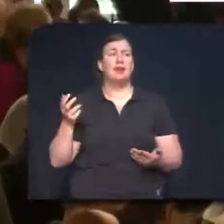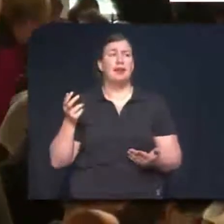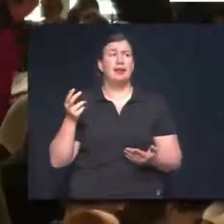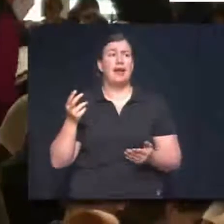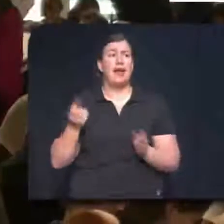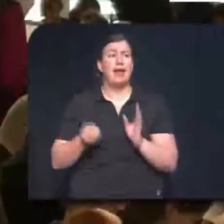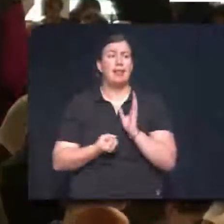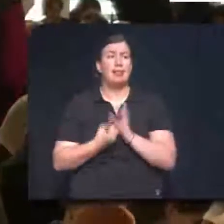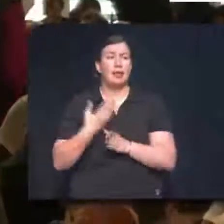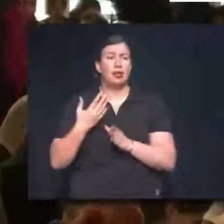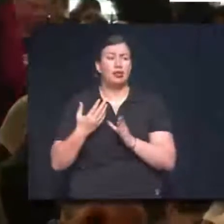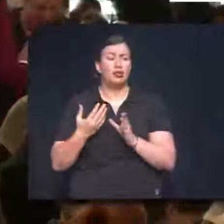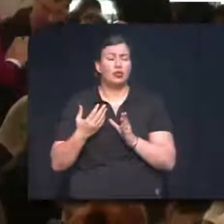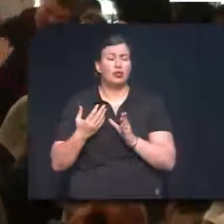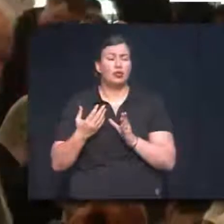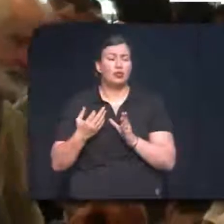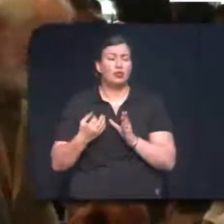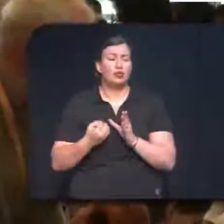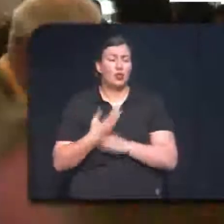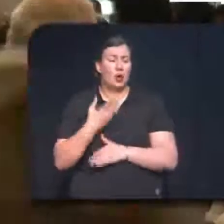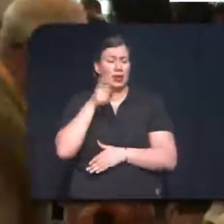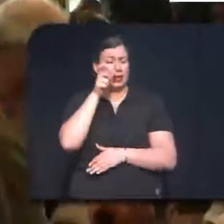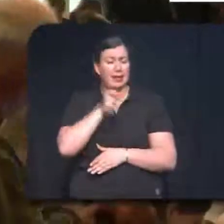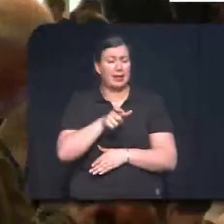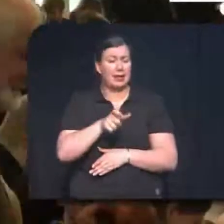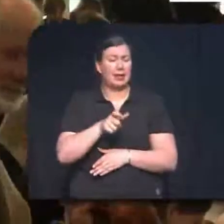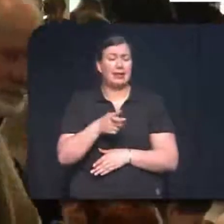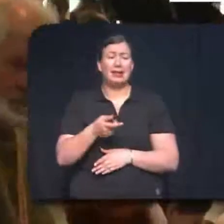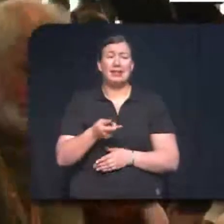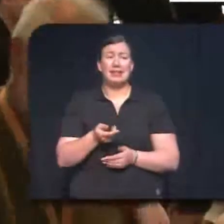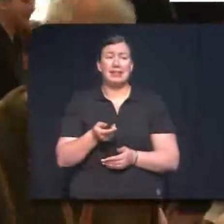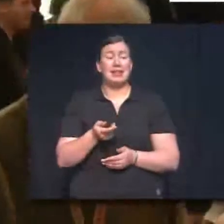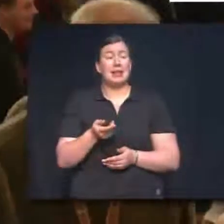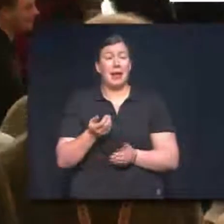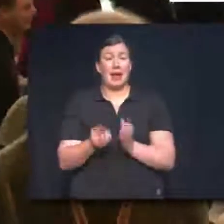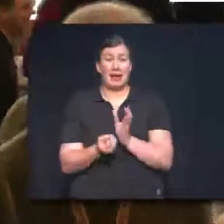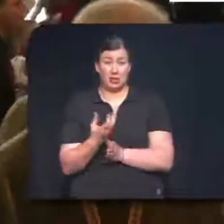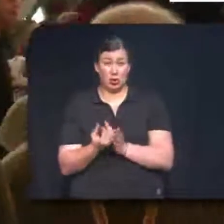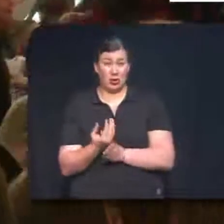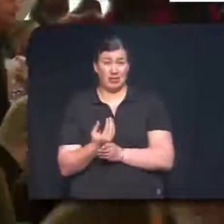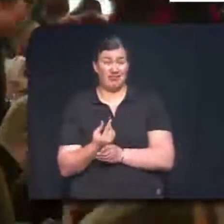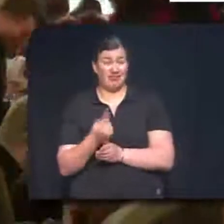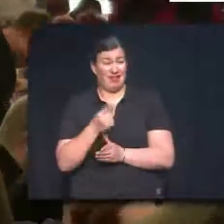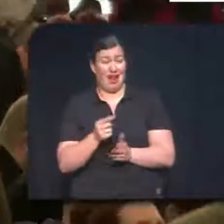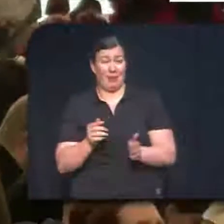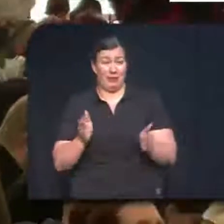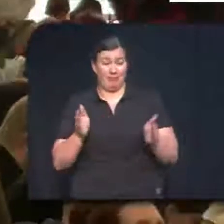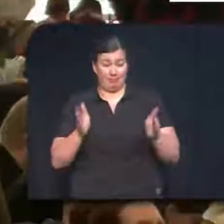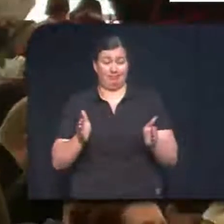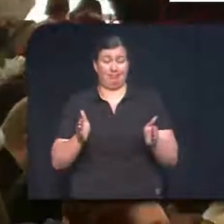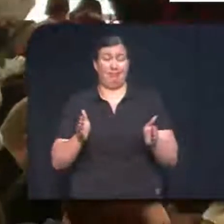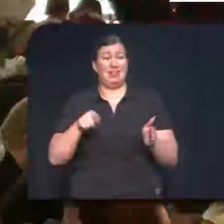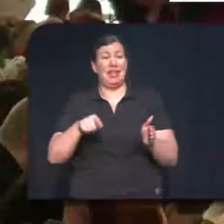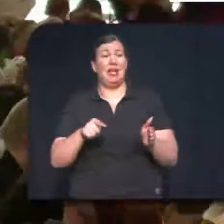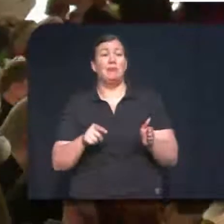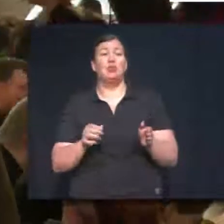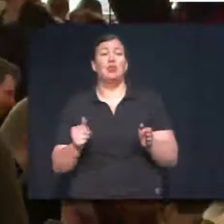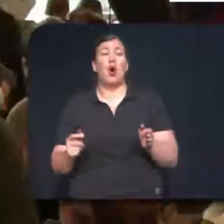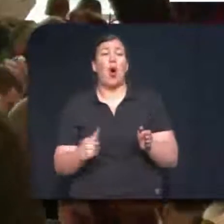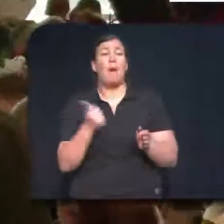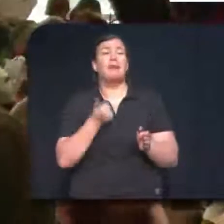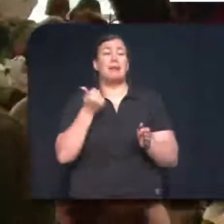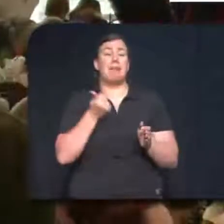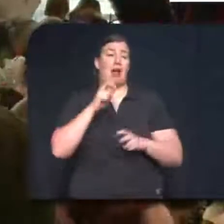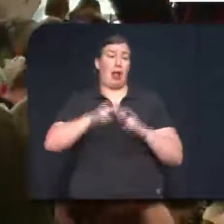naturgemäß beschränkten zur Verfügung stehenden Ressourcen optimal zu nutzen mein